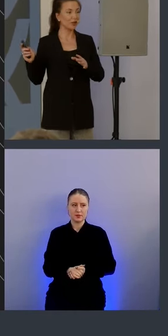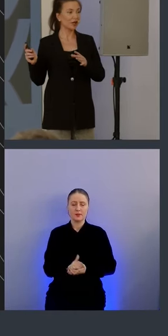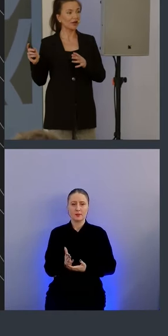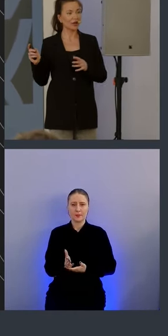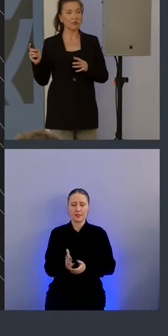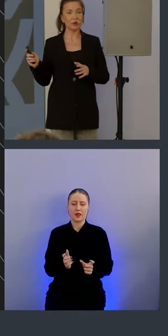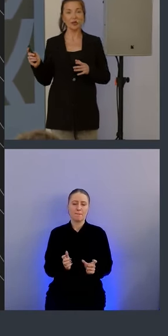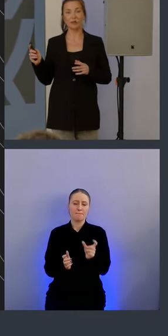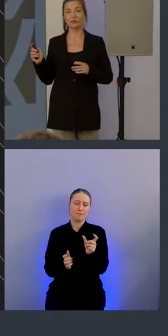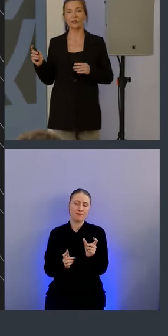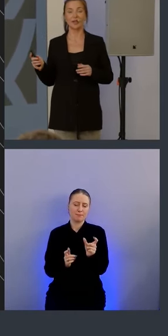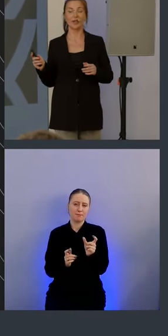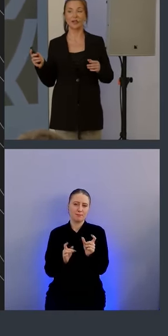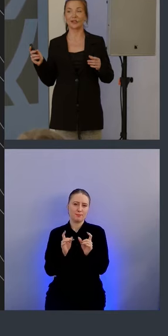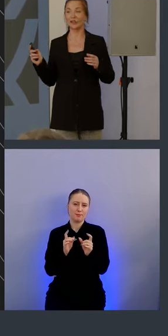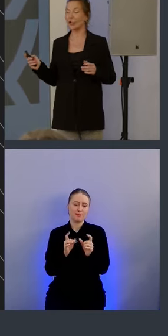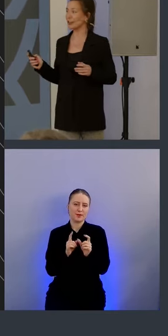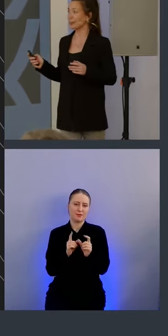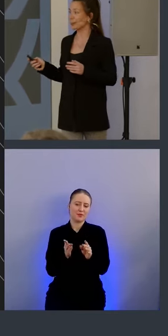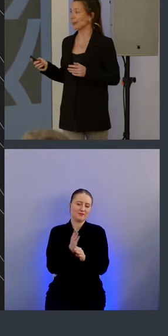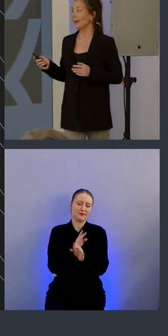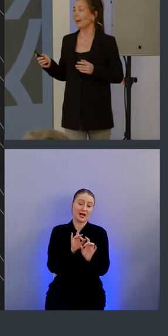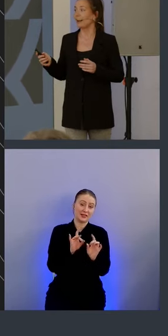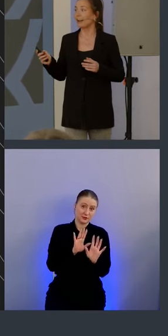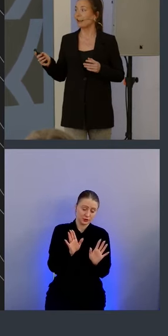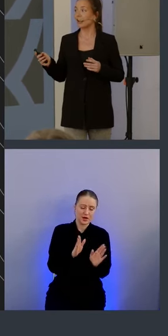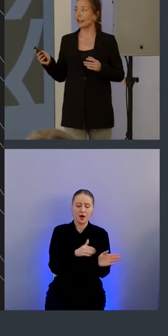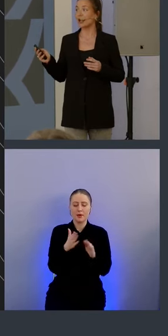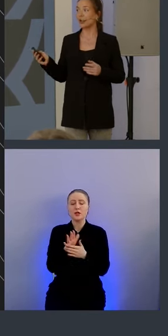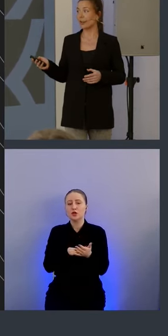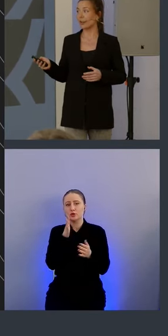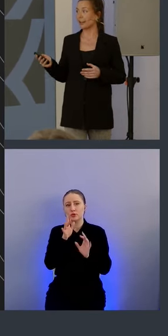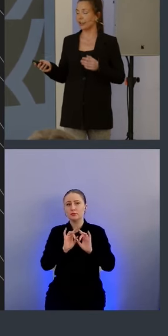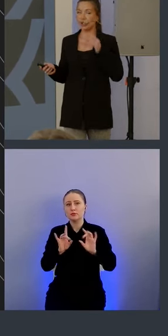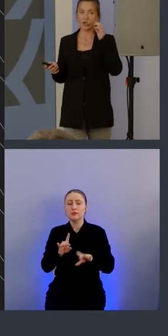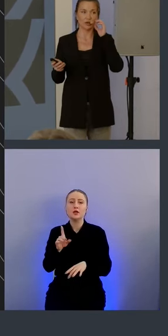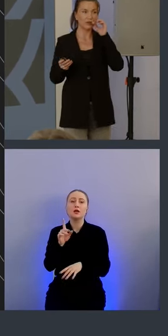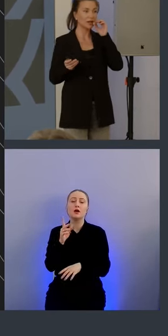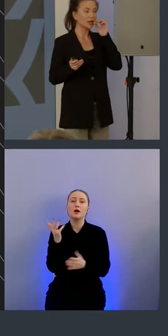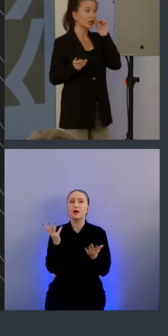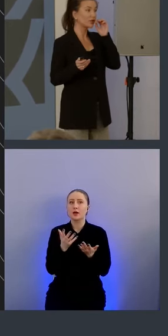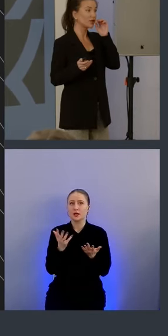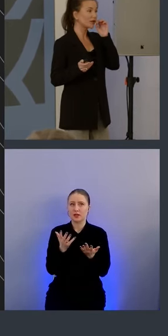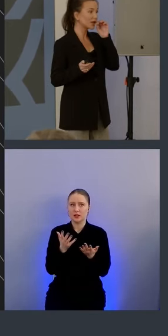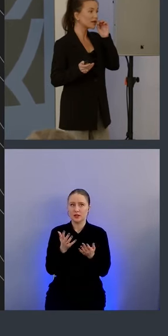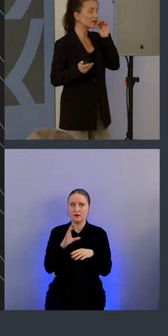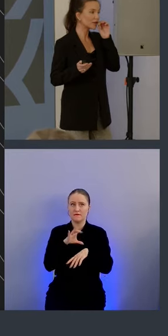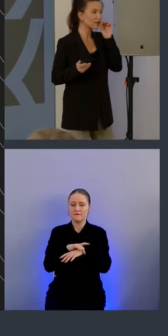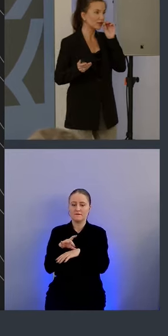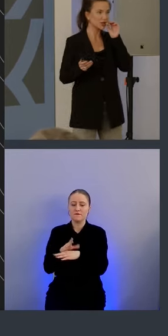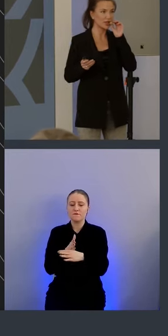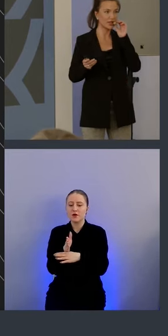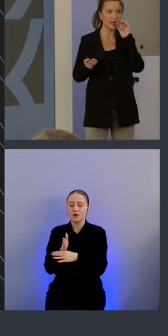Собственно, небольшая такая вводная. И дальше будем говорить о том, какие же факторы аутентификации